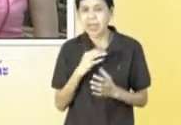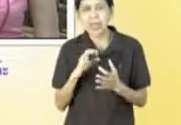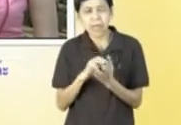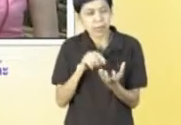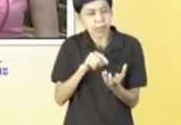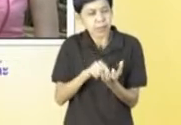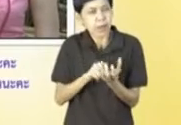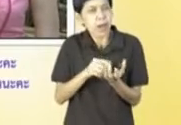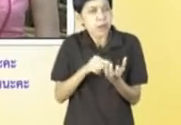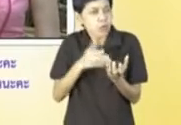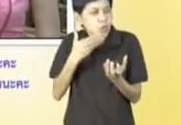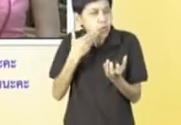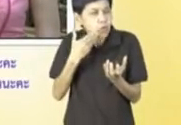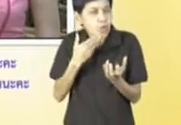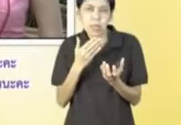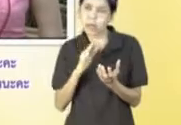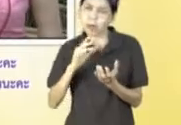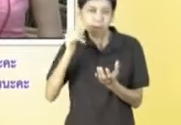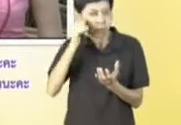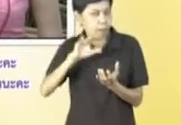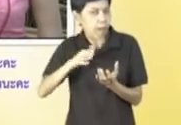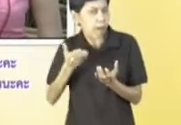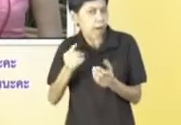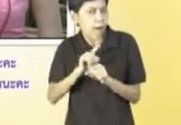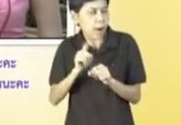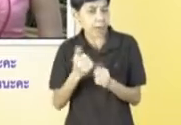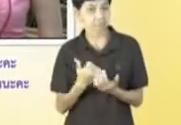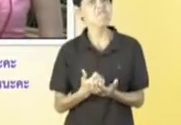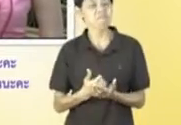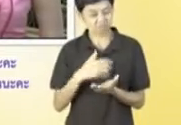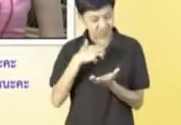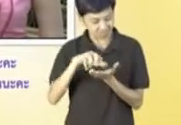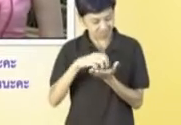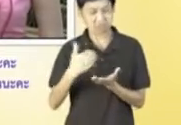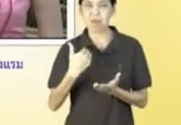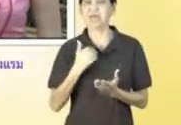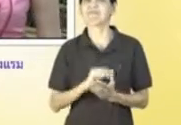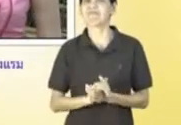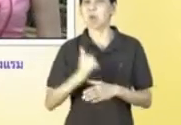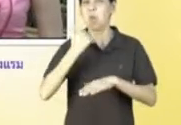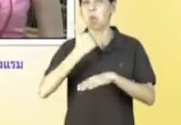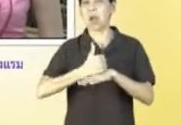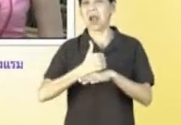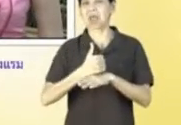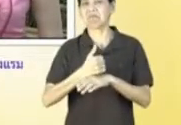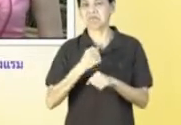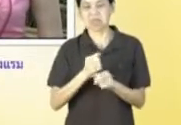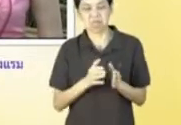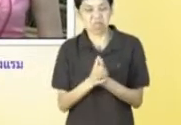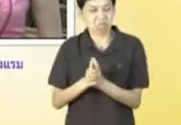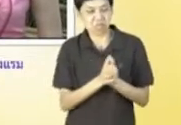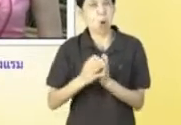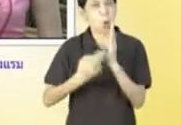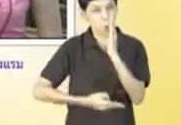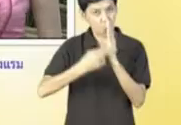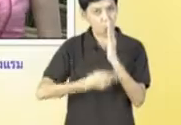เนื้อย่างนั่นเองค่ะแต่ว่าไม่ใช่ดิฉันทำหรอกนะคะเรามารู้จักกับวิทยากรกันก่อนค่ะท่านเป็นหัวหน้าเชฟนะคะอยู่ที่โรง